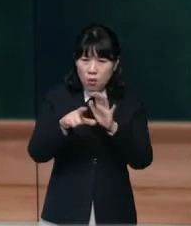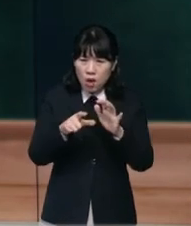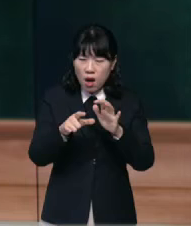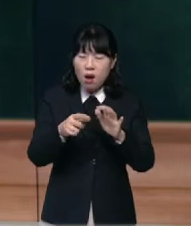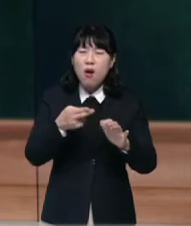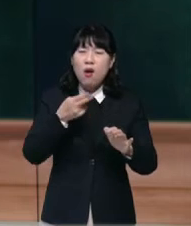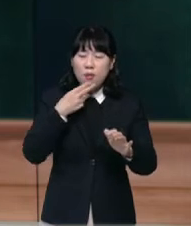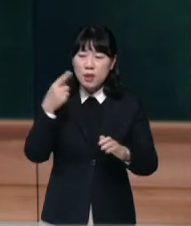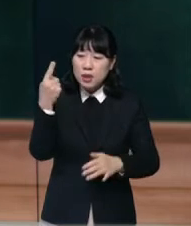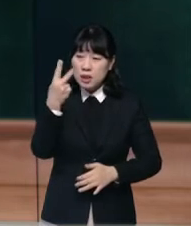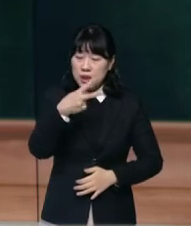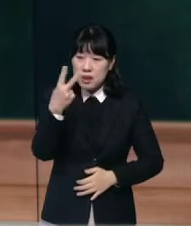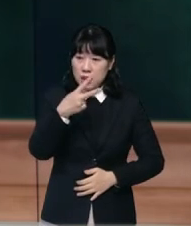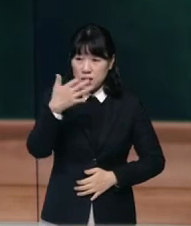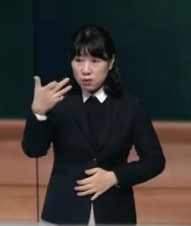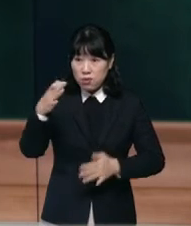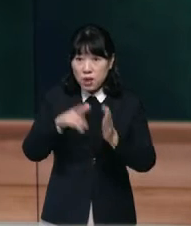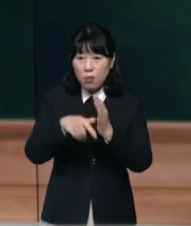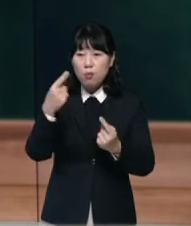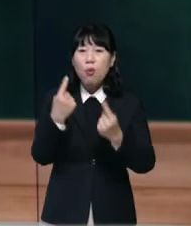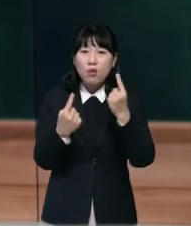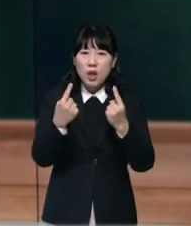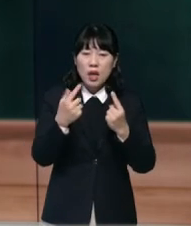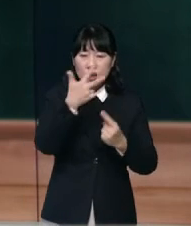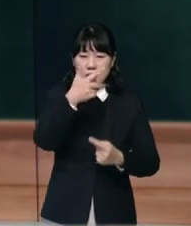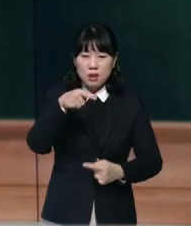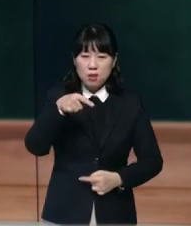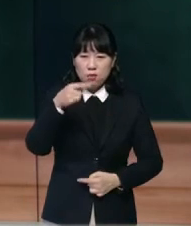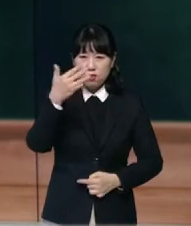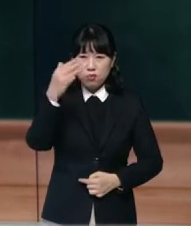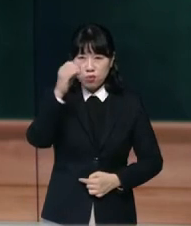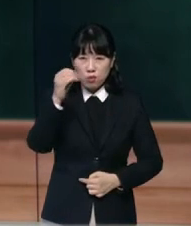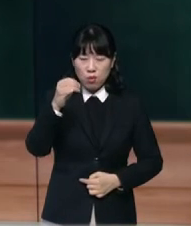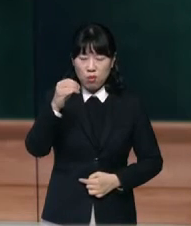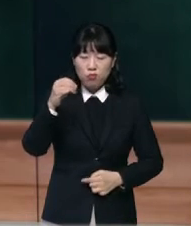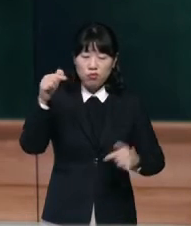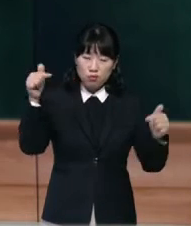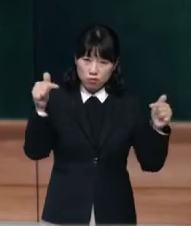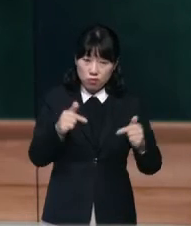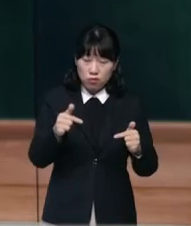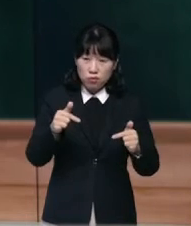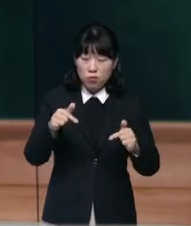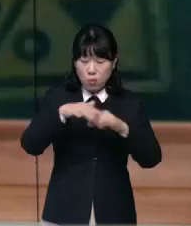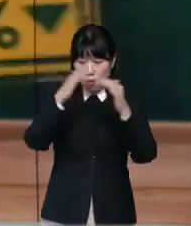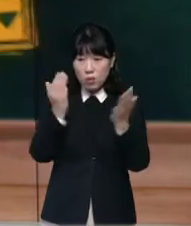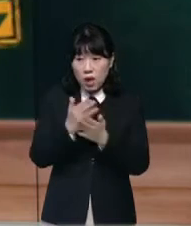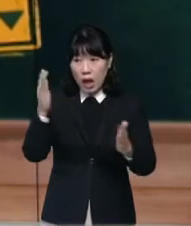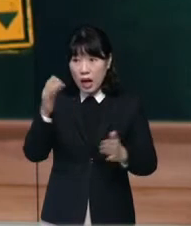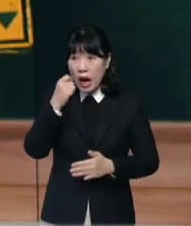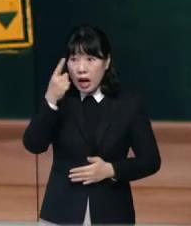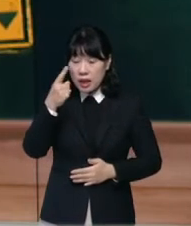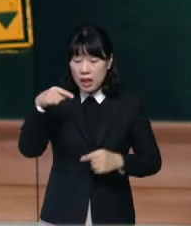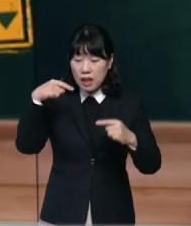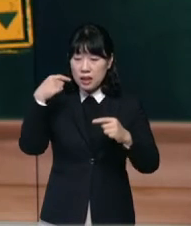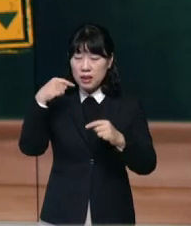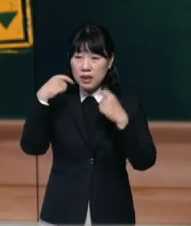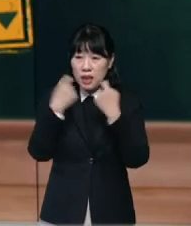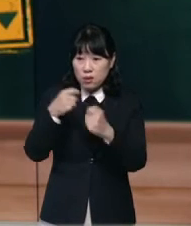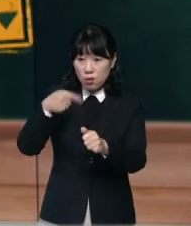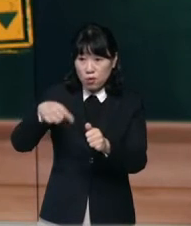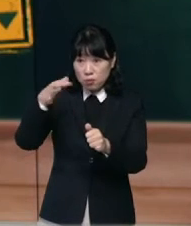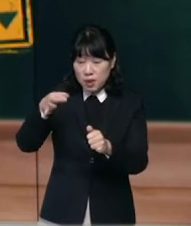2019년 에 비해 7.9% 떨어졌고 전체 학생의 월평균 사교육비 도 10%